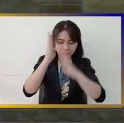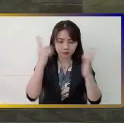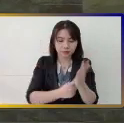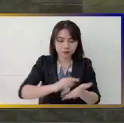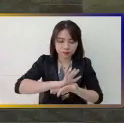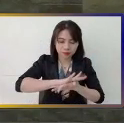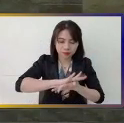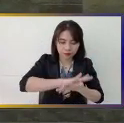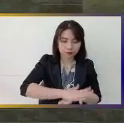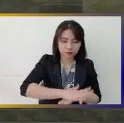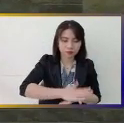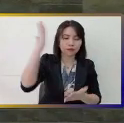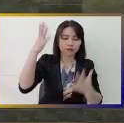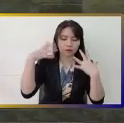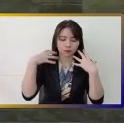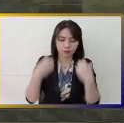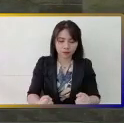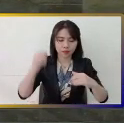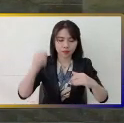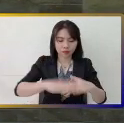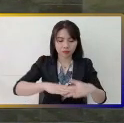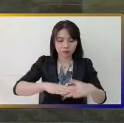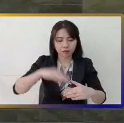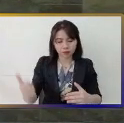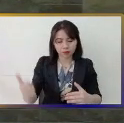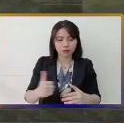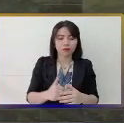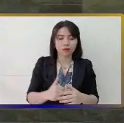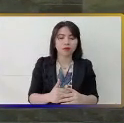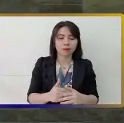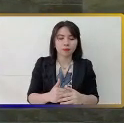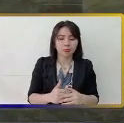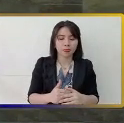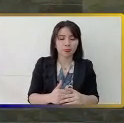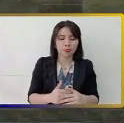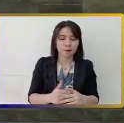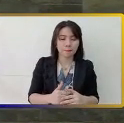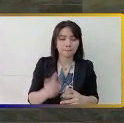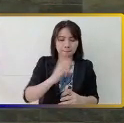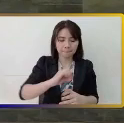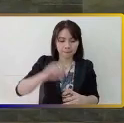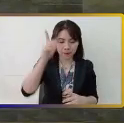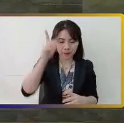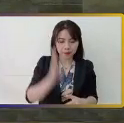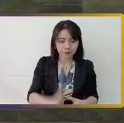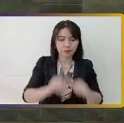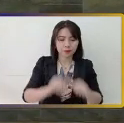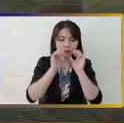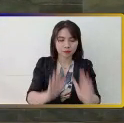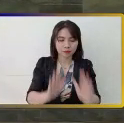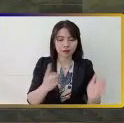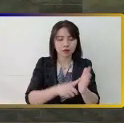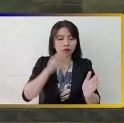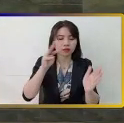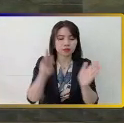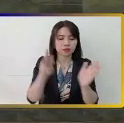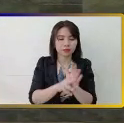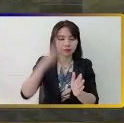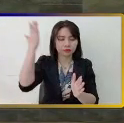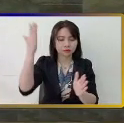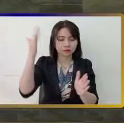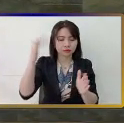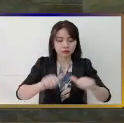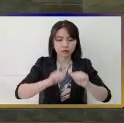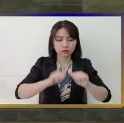any strength na nakikita po namin sa COVID-19. O Diyos, pagpalain niyo po ang mensaheng ito na patuloy kayong gumawa